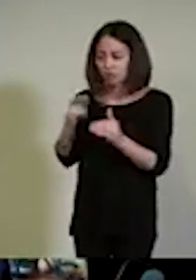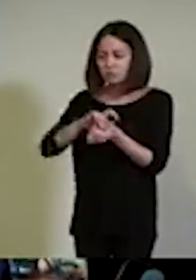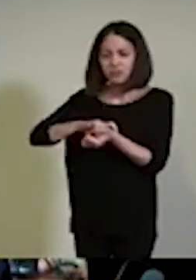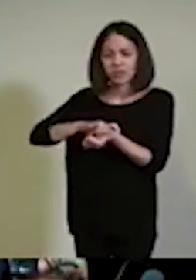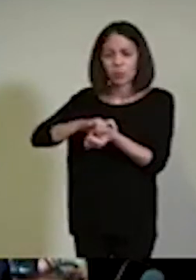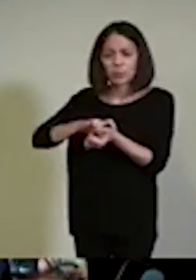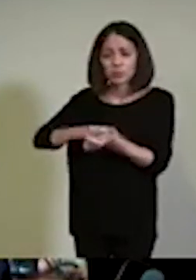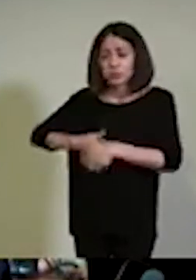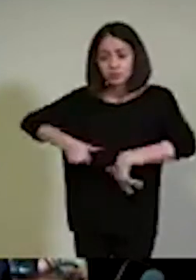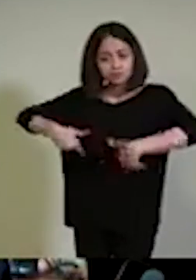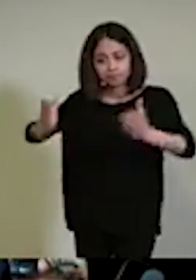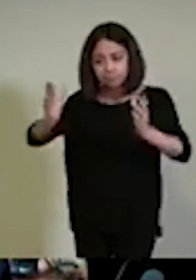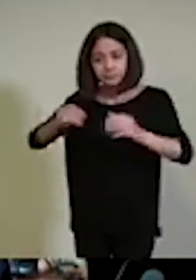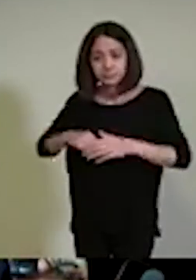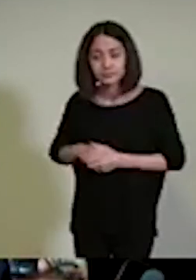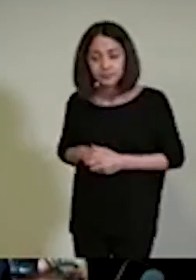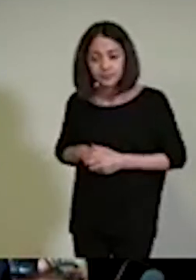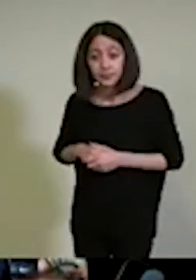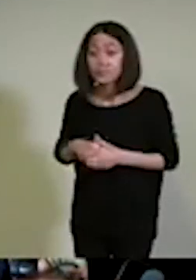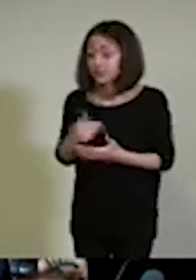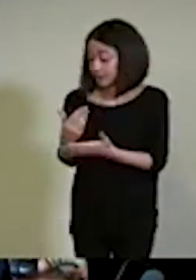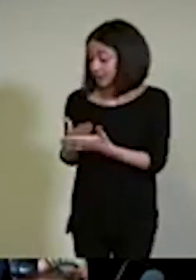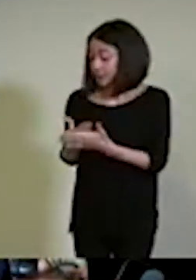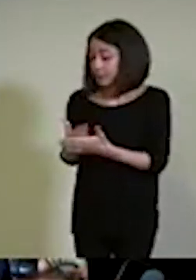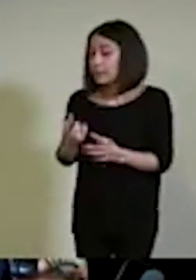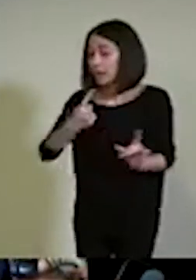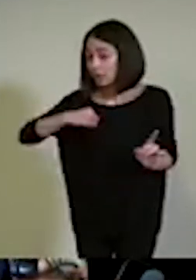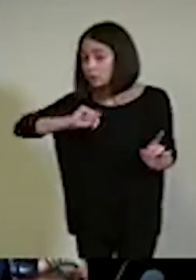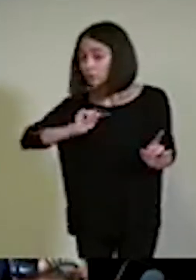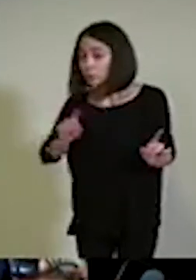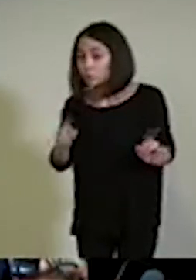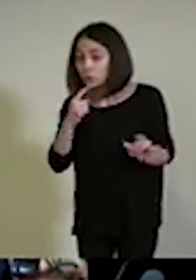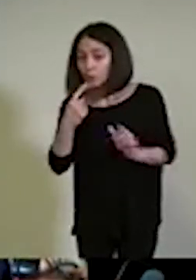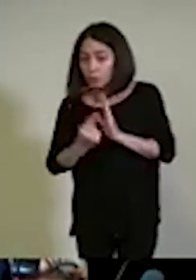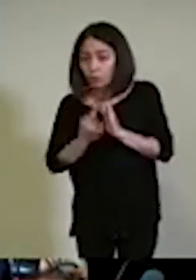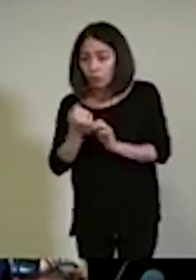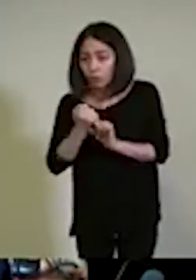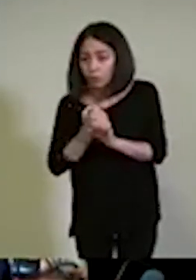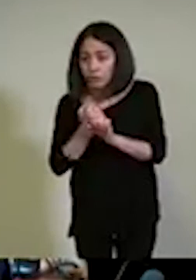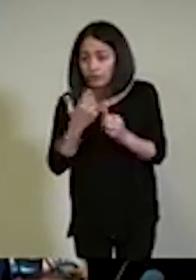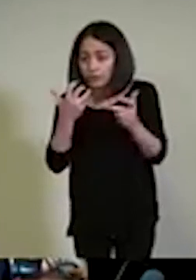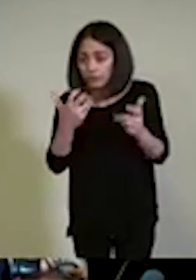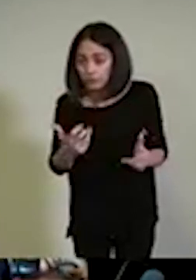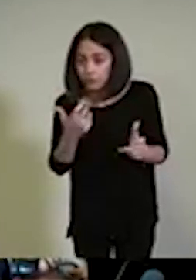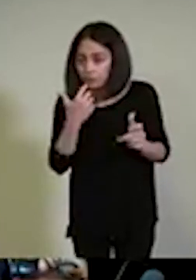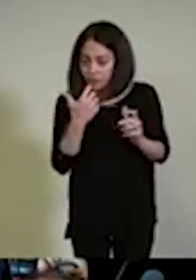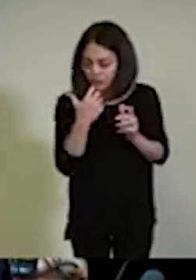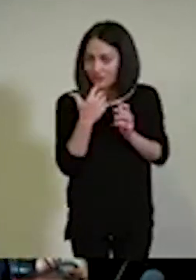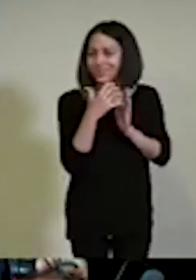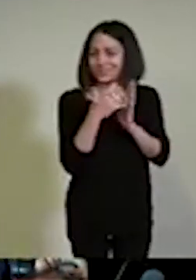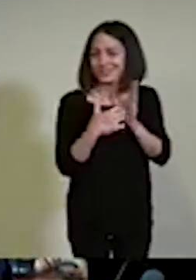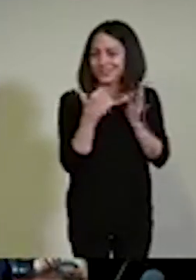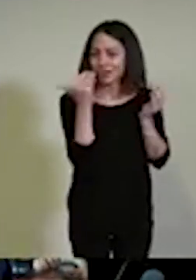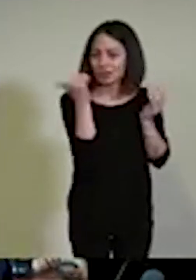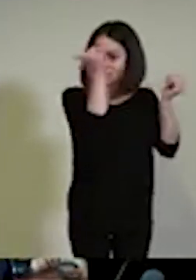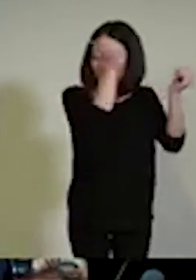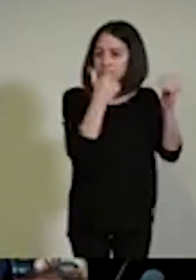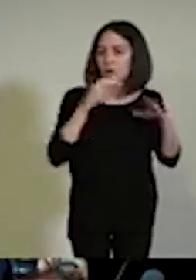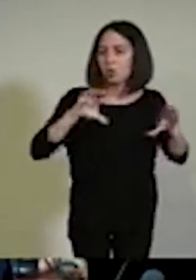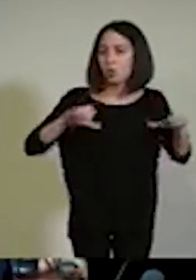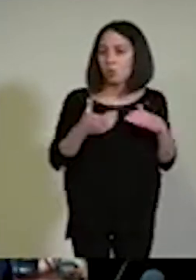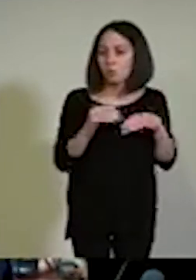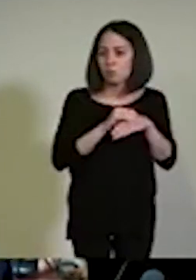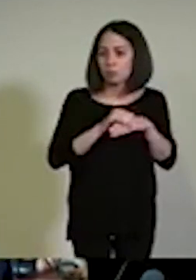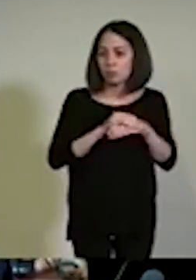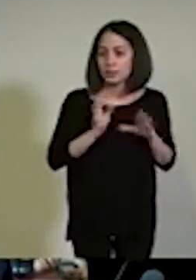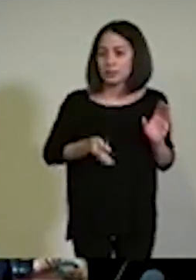nationalité. C'est en cela que nous avons souhaité retravailler et modifier la rédaction initiale du vœu proposé par Bordeaux en lutte, qui, dans sa